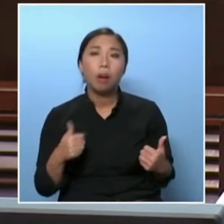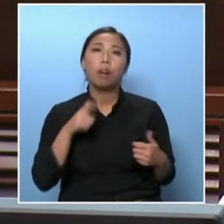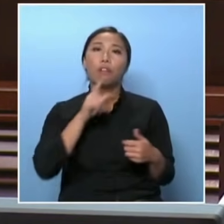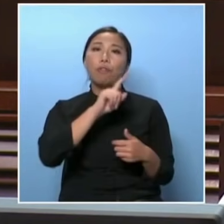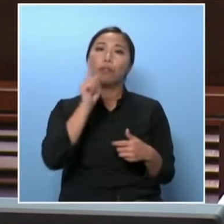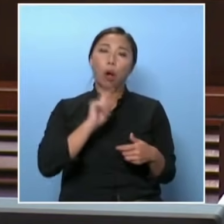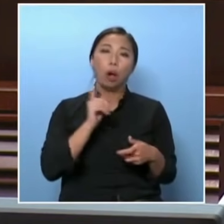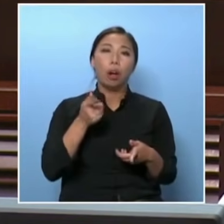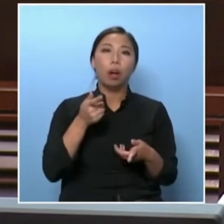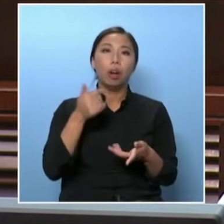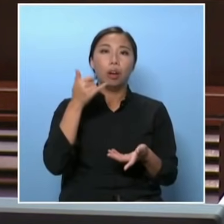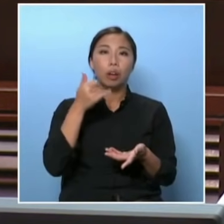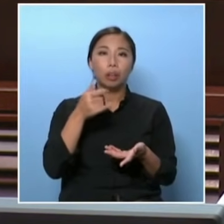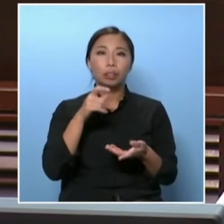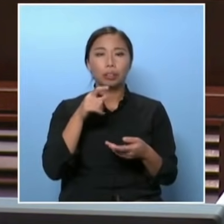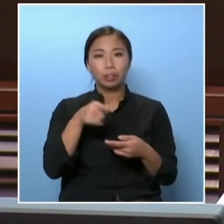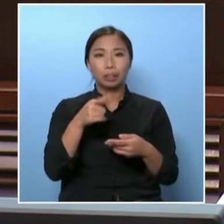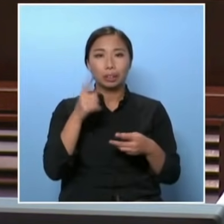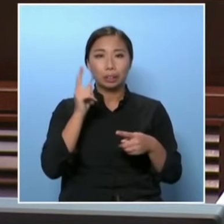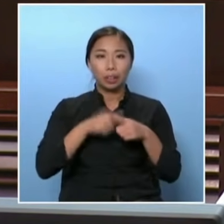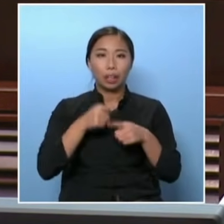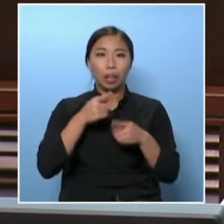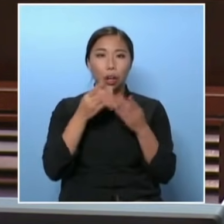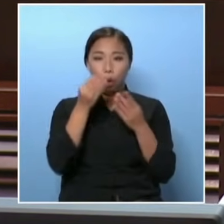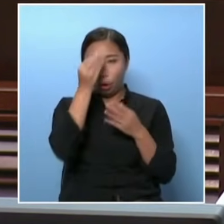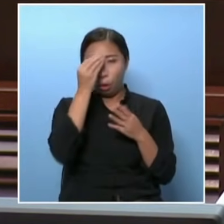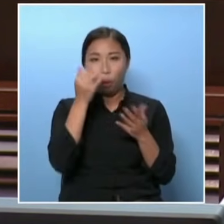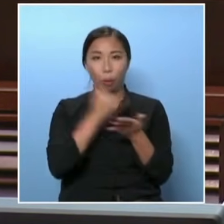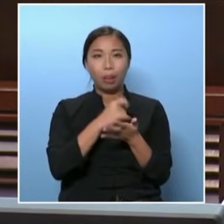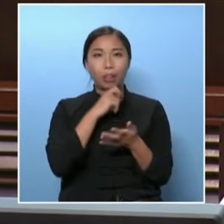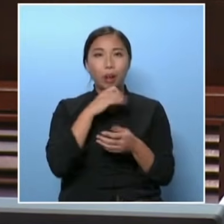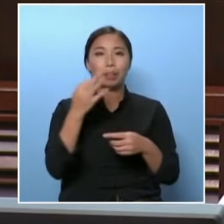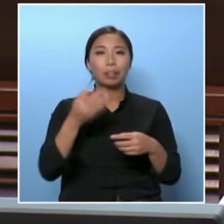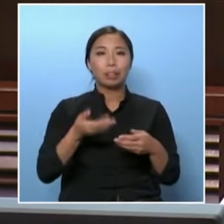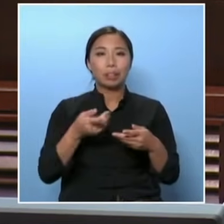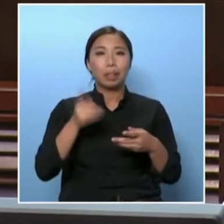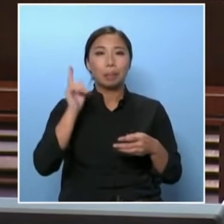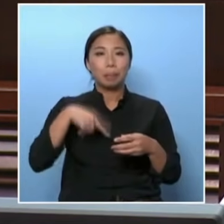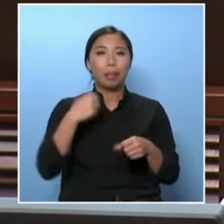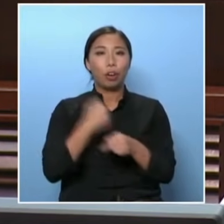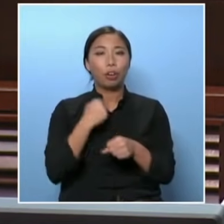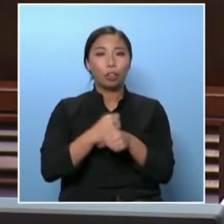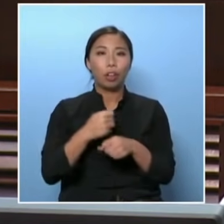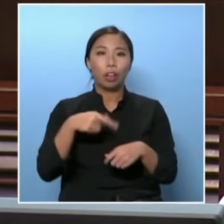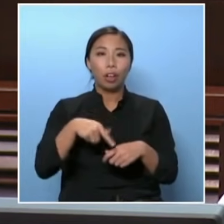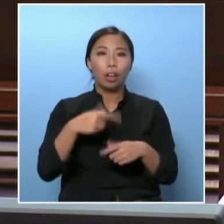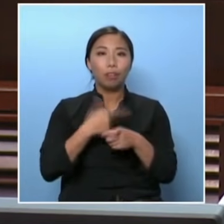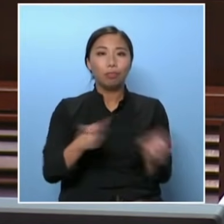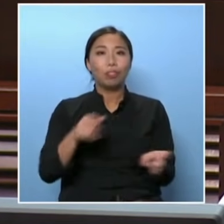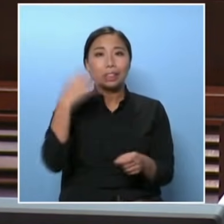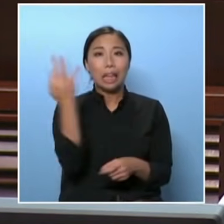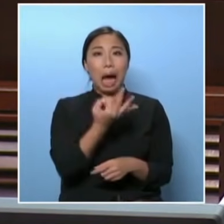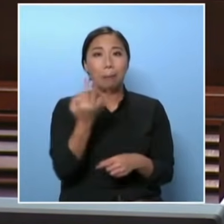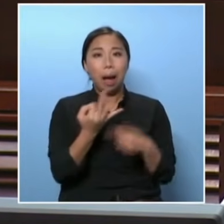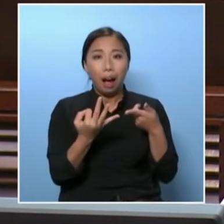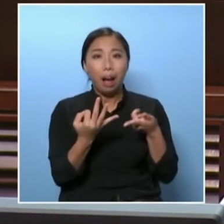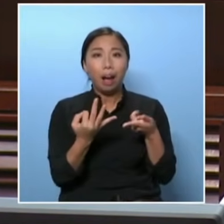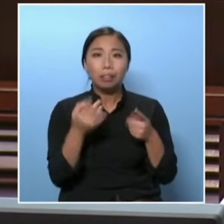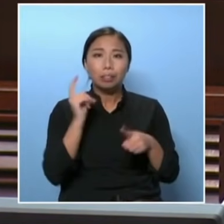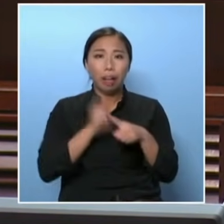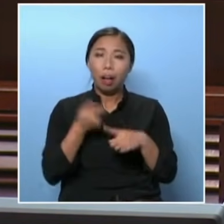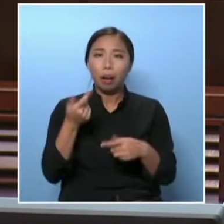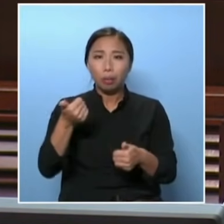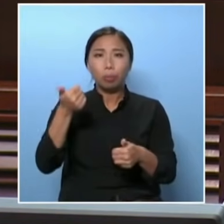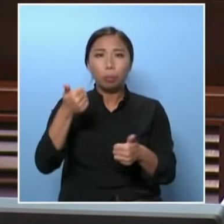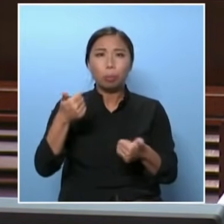師，局長你知道起薪點是30000元，現在的大學生畢業幾難找到30000元起薪，絕對待他們不